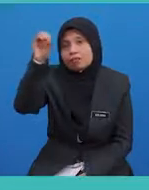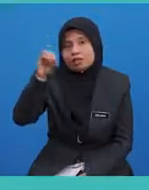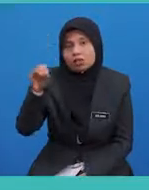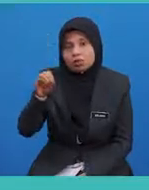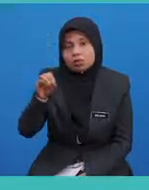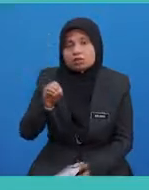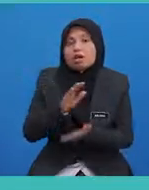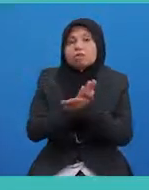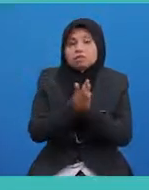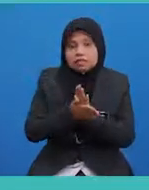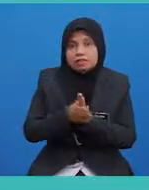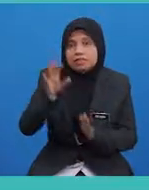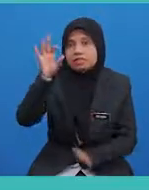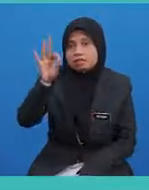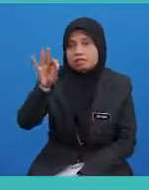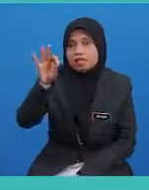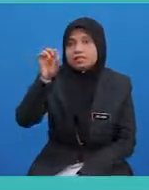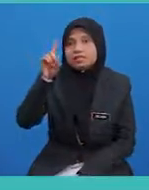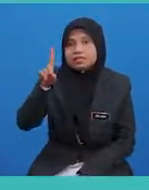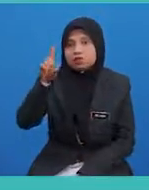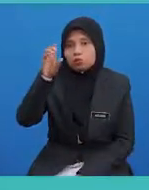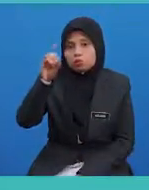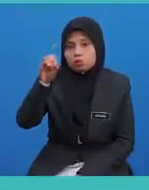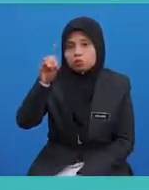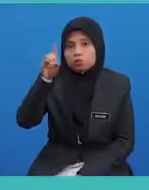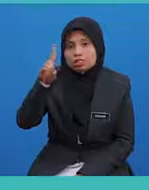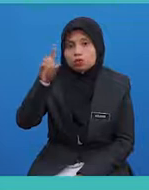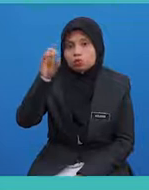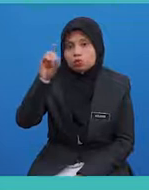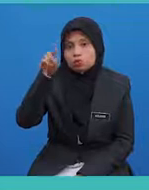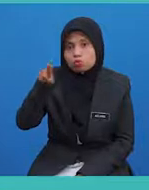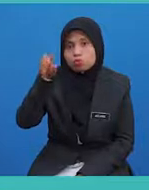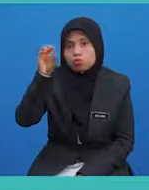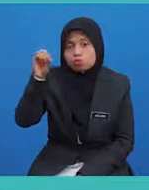9.23%. Menjadikannya sebanyak